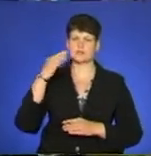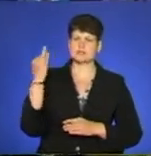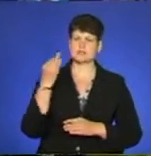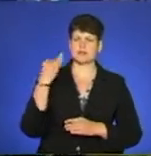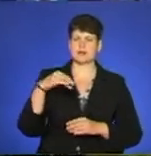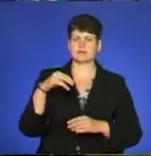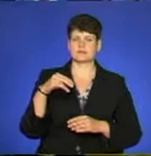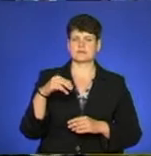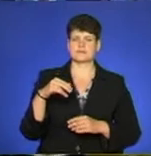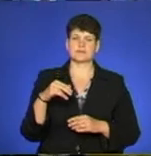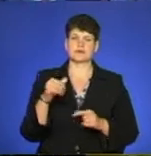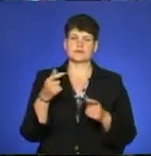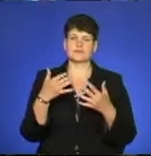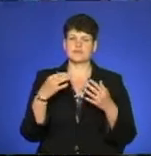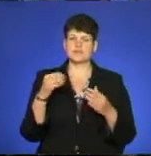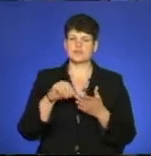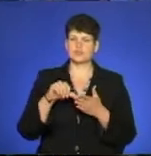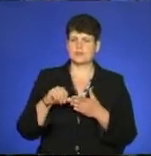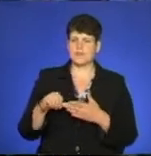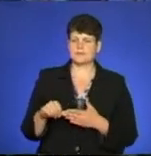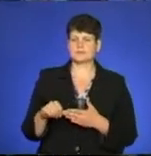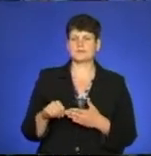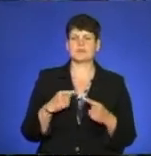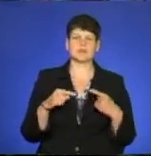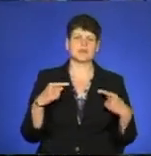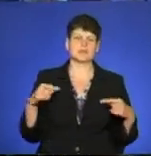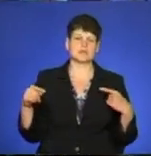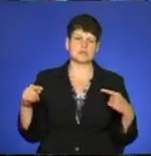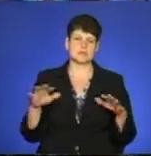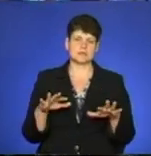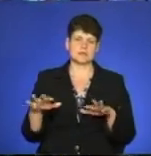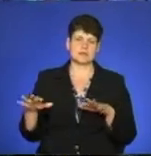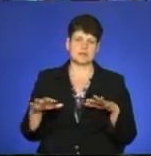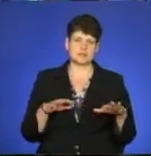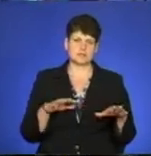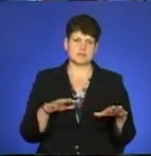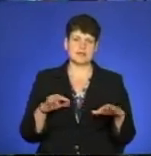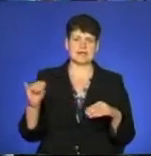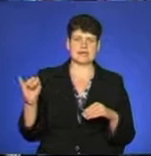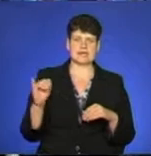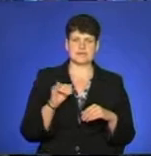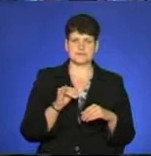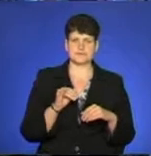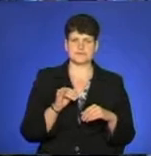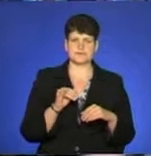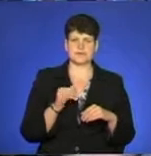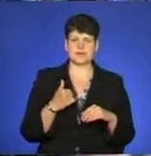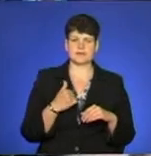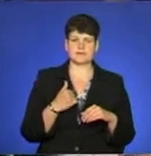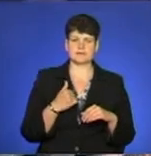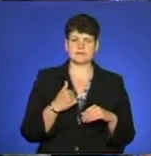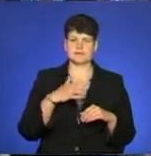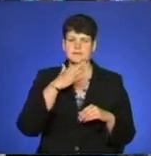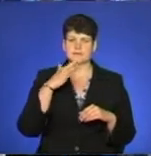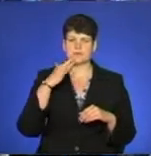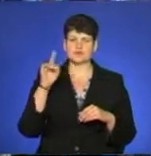цікавих танців, виступала в різних місцевостях і я